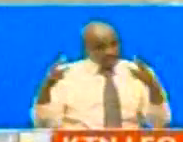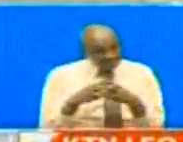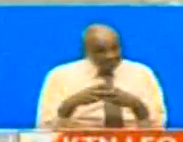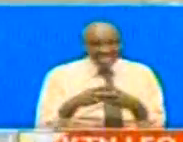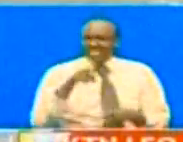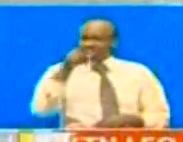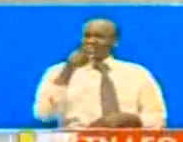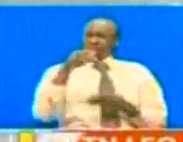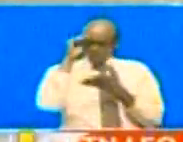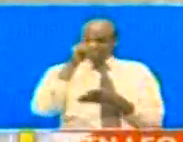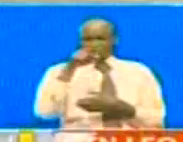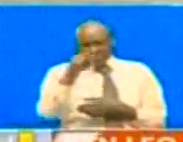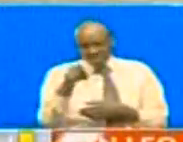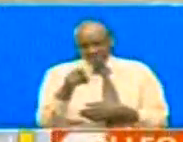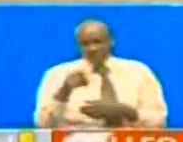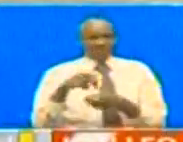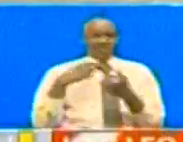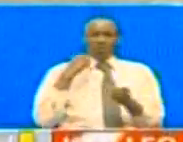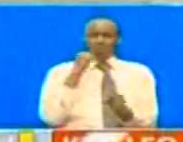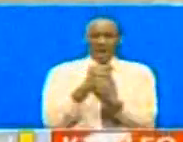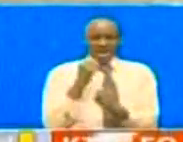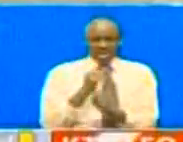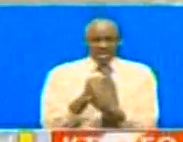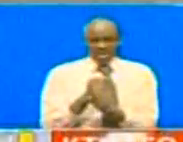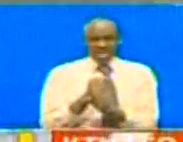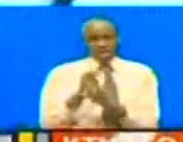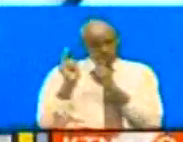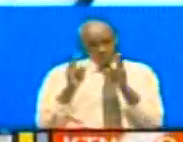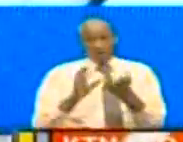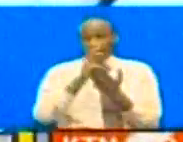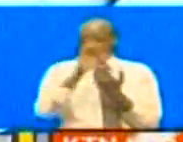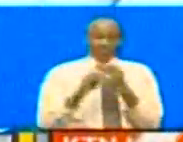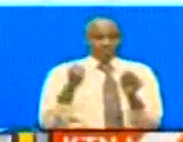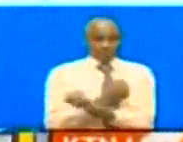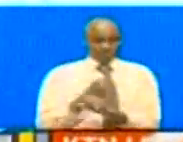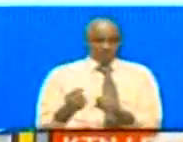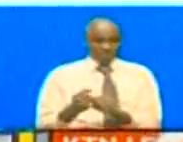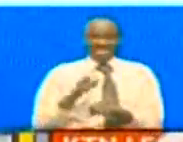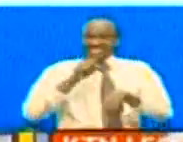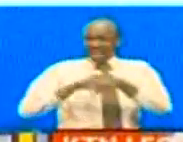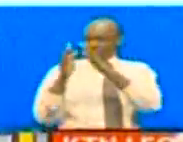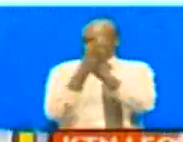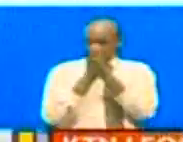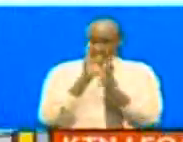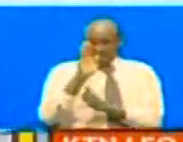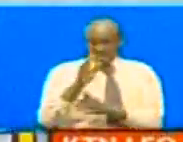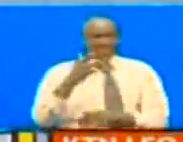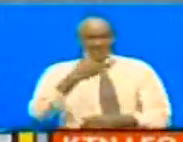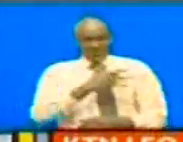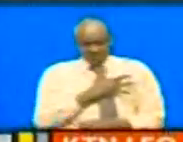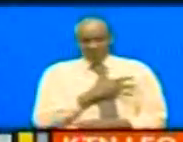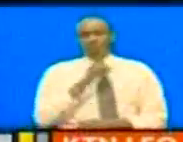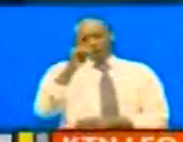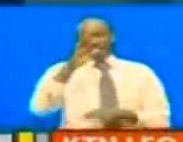naona ni mwanafunzi ambaye hawezi akastahimili kasi ya normal curriculum. Hadithi yake Austin iliguza roho ya